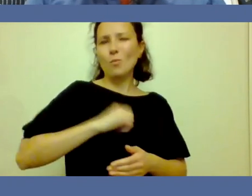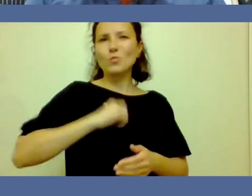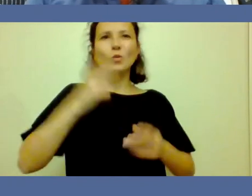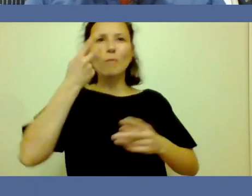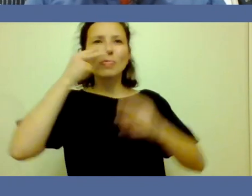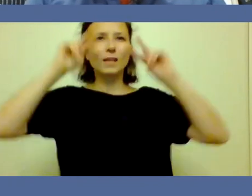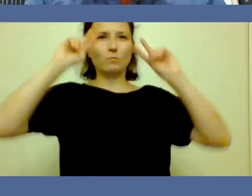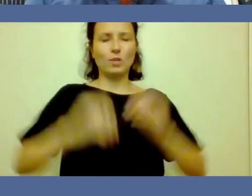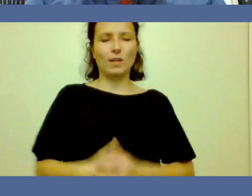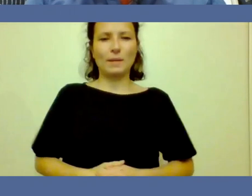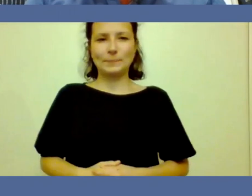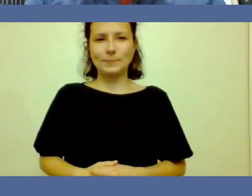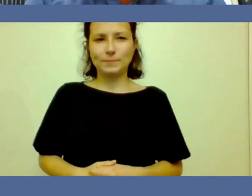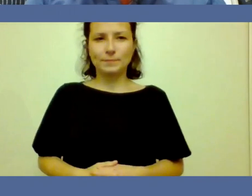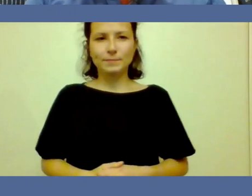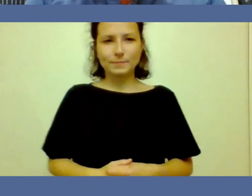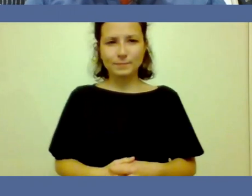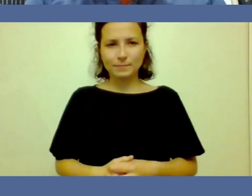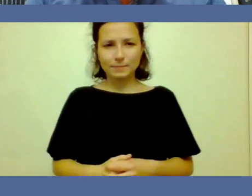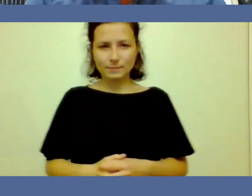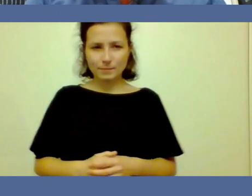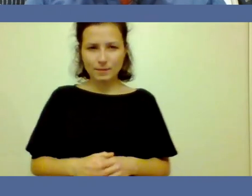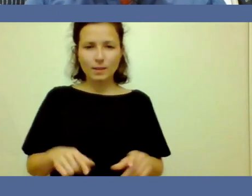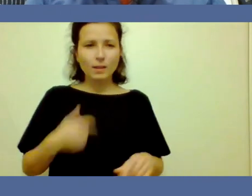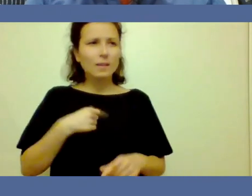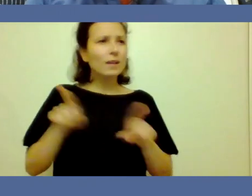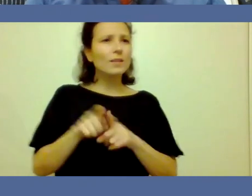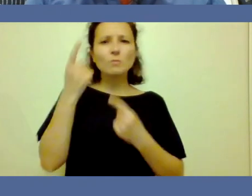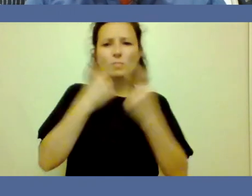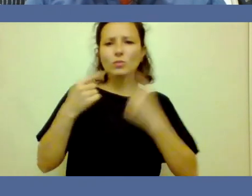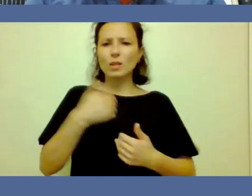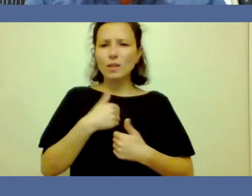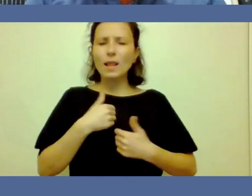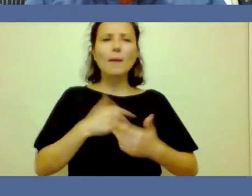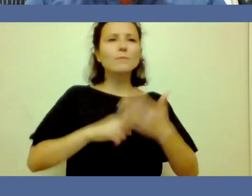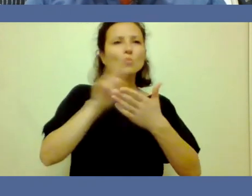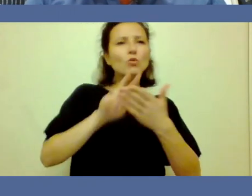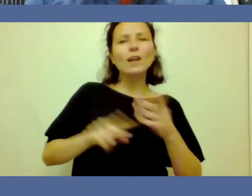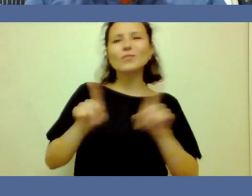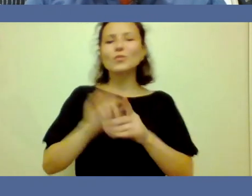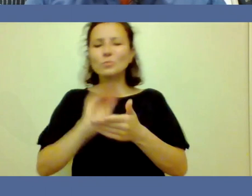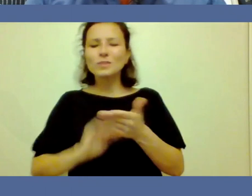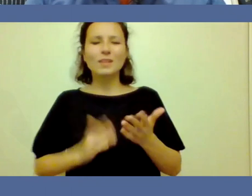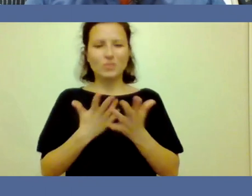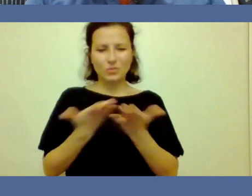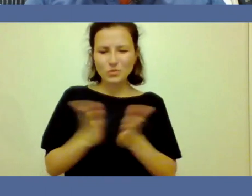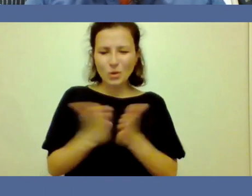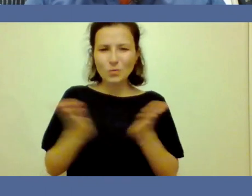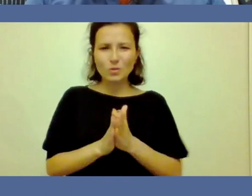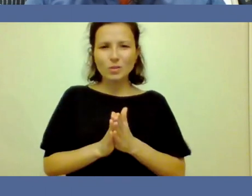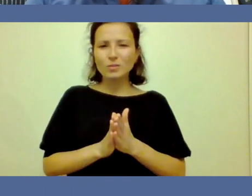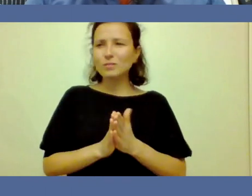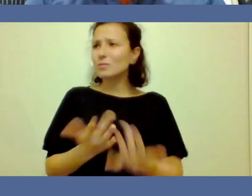ja też, wie pan, myślę, że dla mnie czytanie książek i pisanie książek to jest dostarczenie